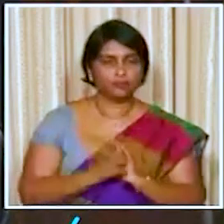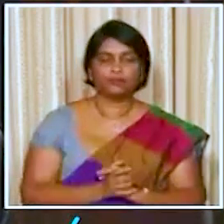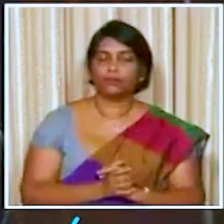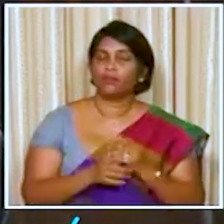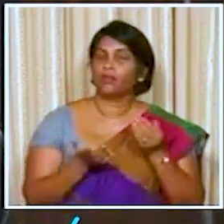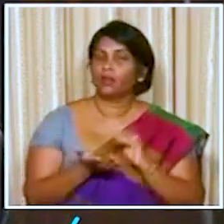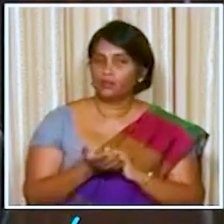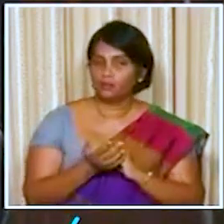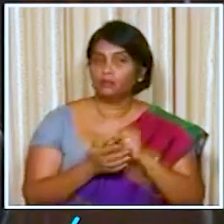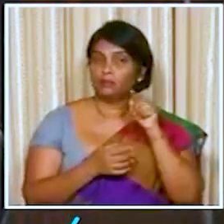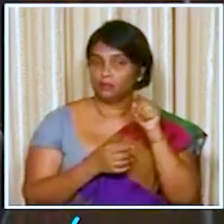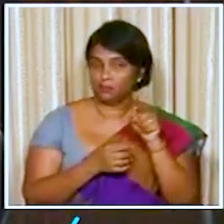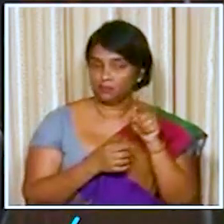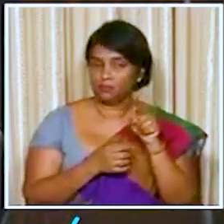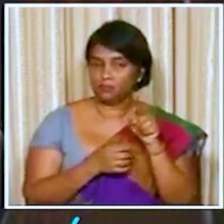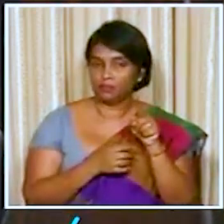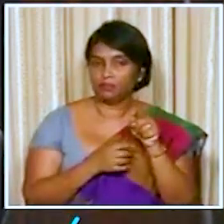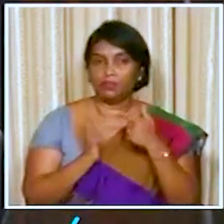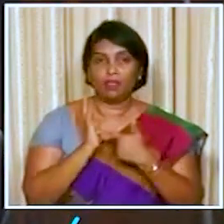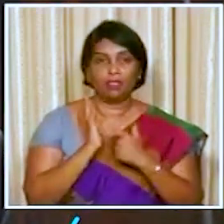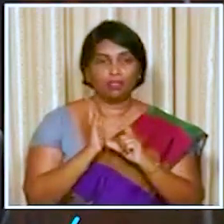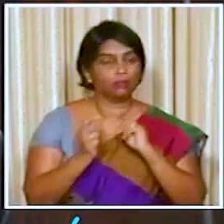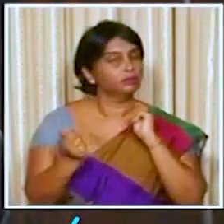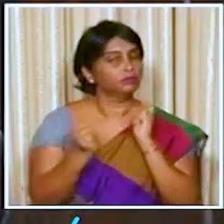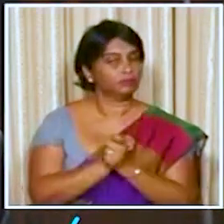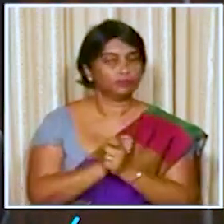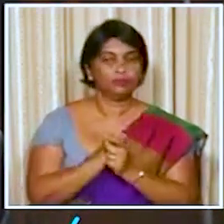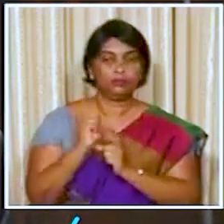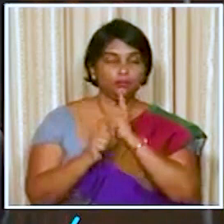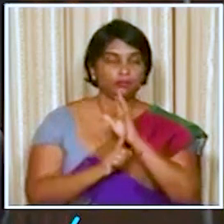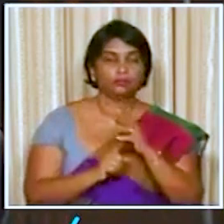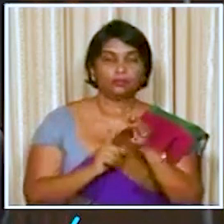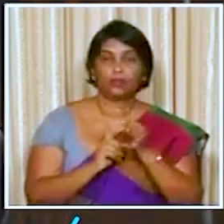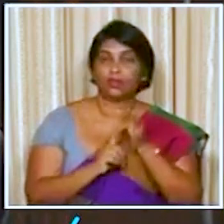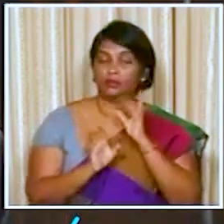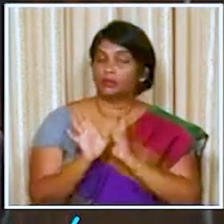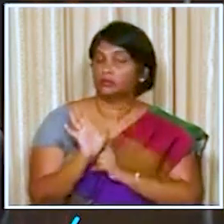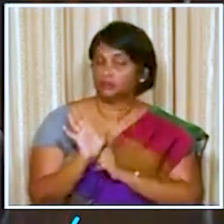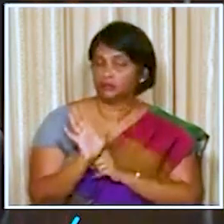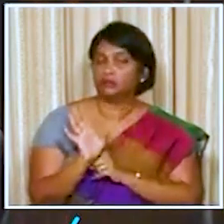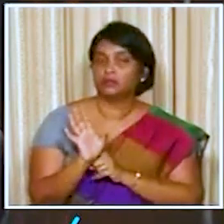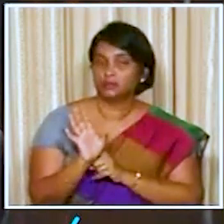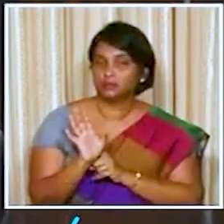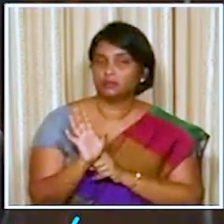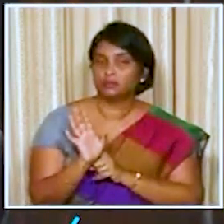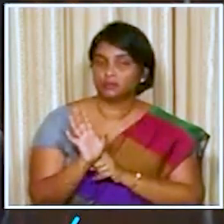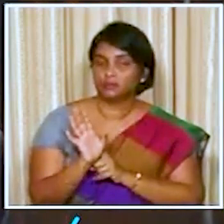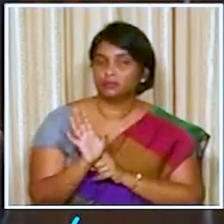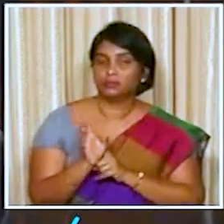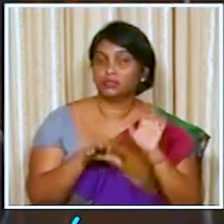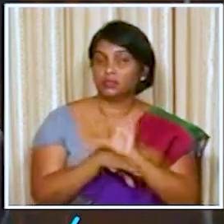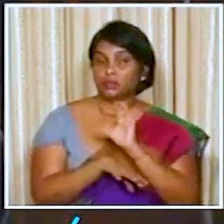ඊළඟට ඔබතුමාලා මේ තාක්ෂණික විප්ලවයක් ගැන කතා කරනවා. ජනතුමා නිතරම මේ ඔය